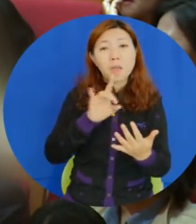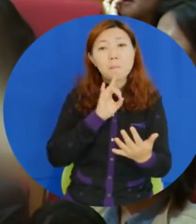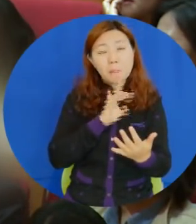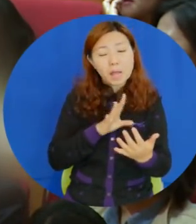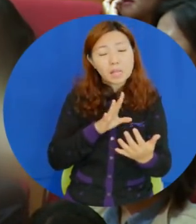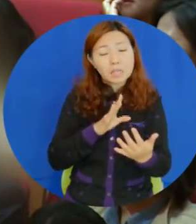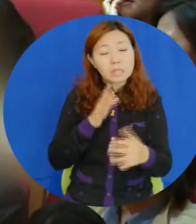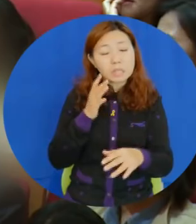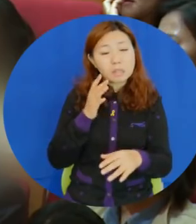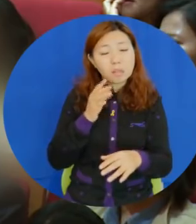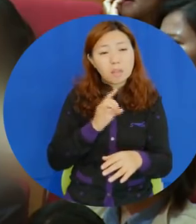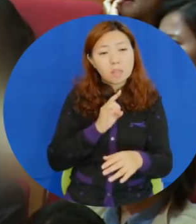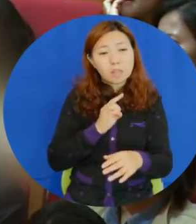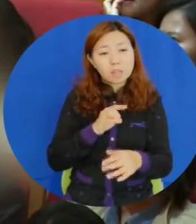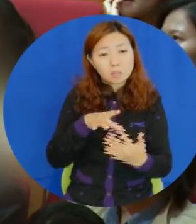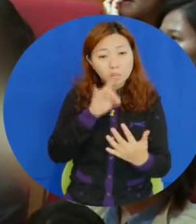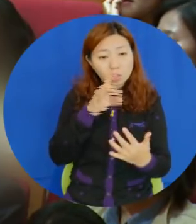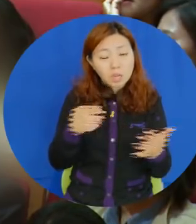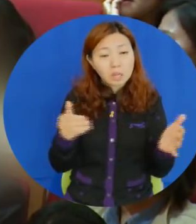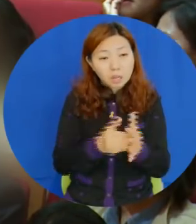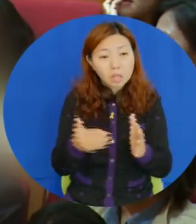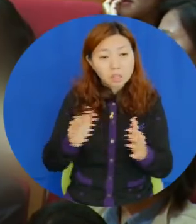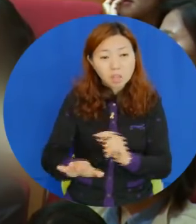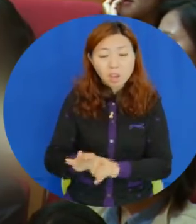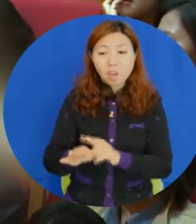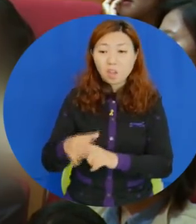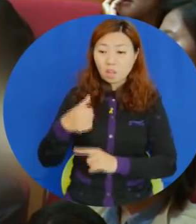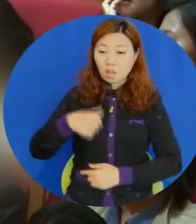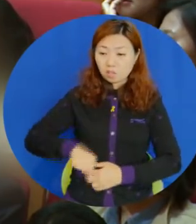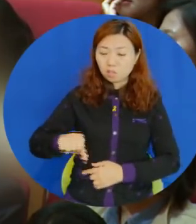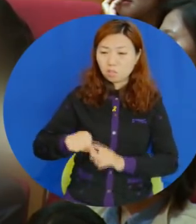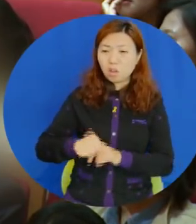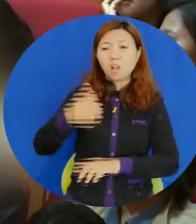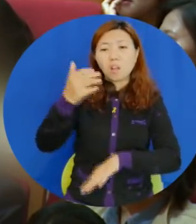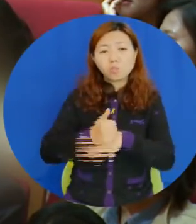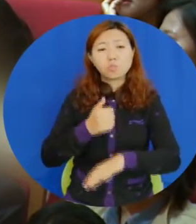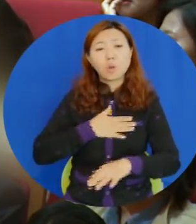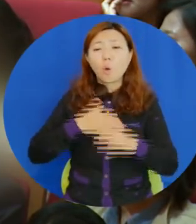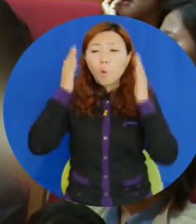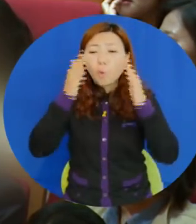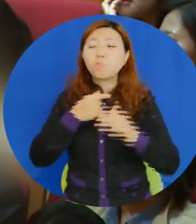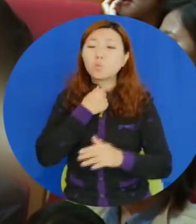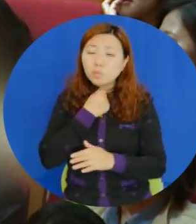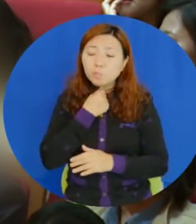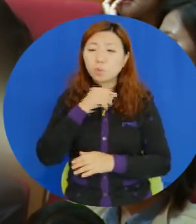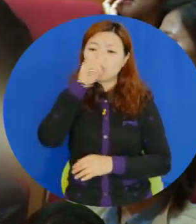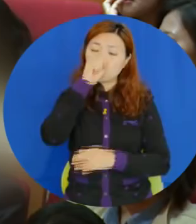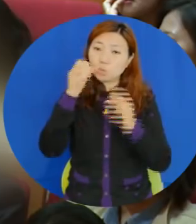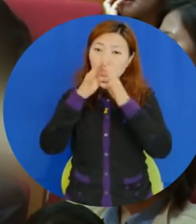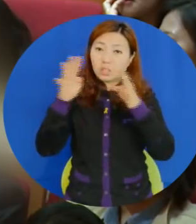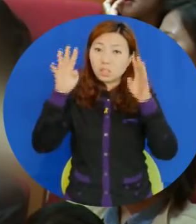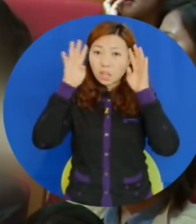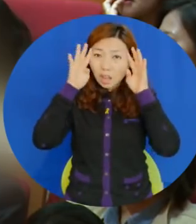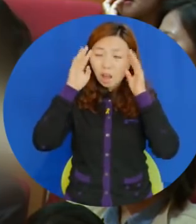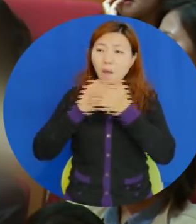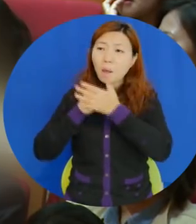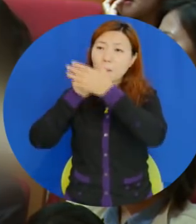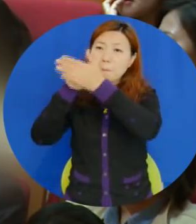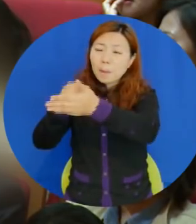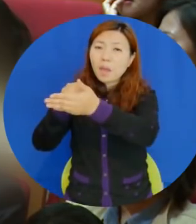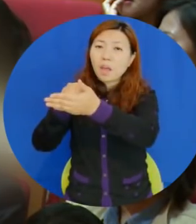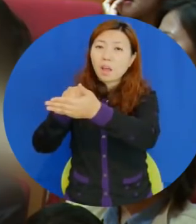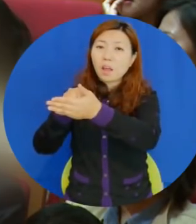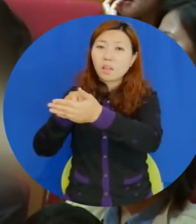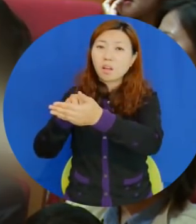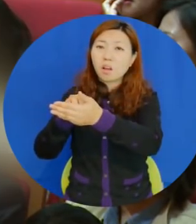선택을 해왔는데, 얘가 나중에 컸는데 꼭 공부를 해서 좋은 대학에 가서 가질